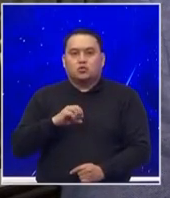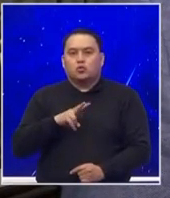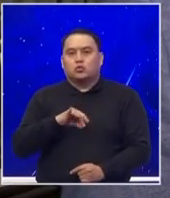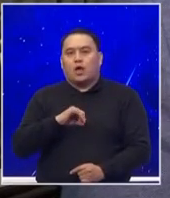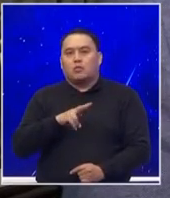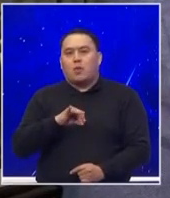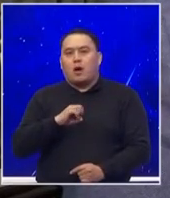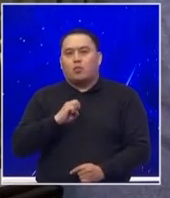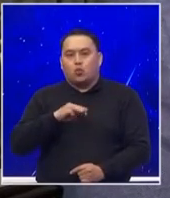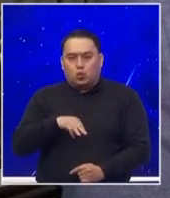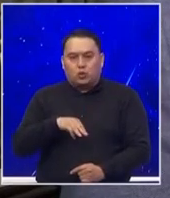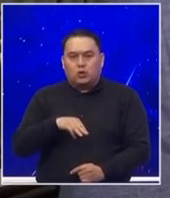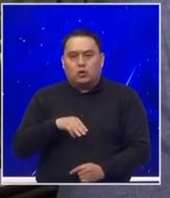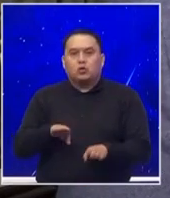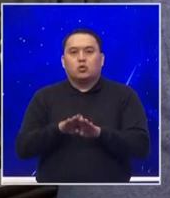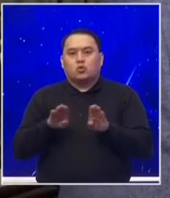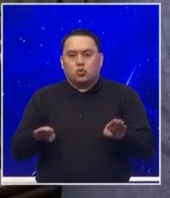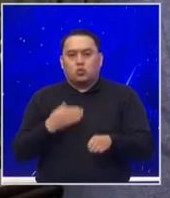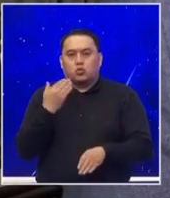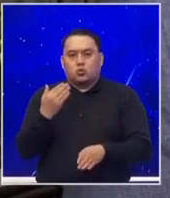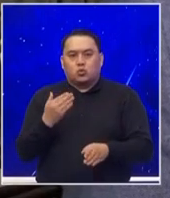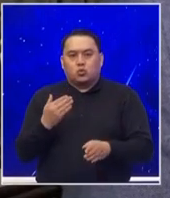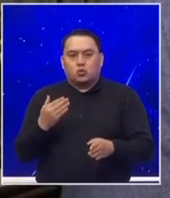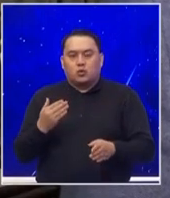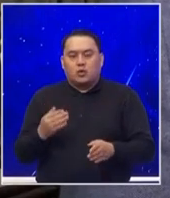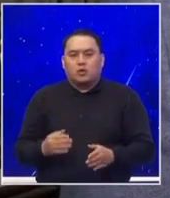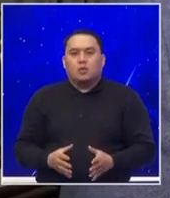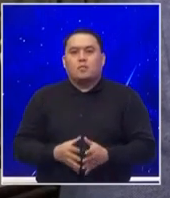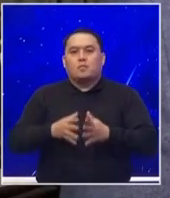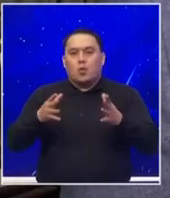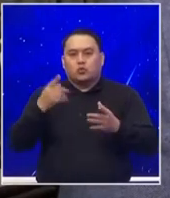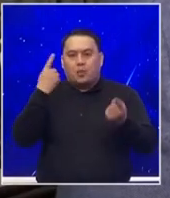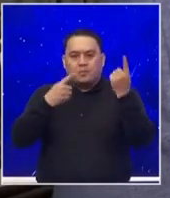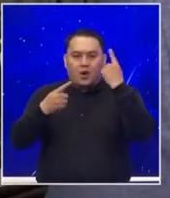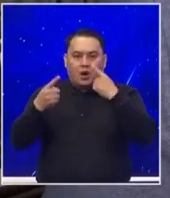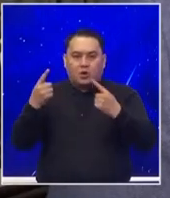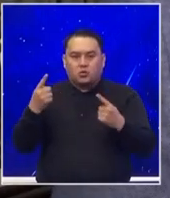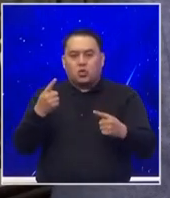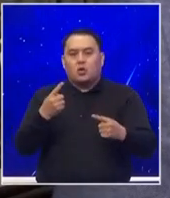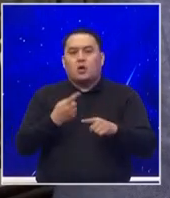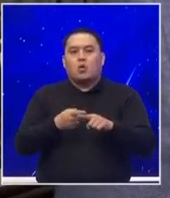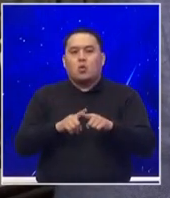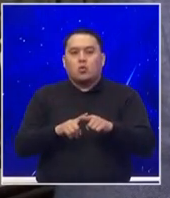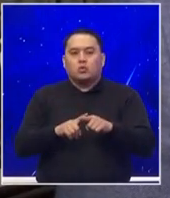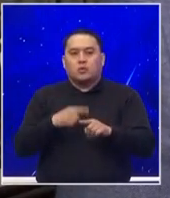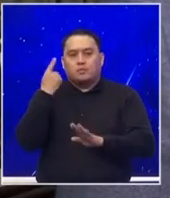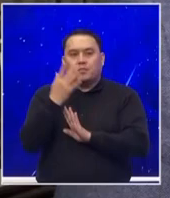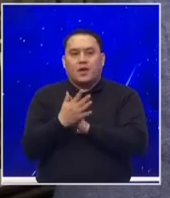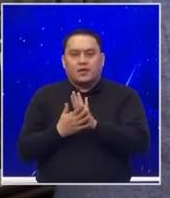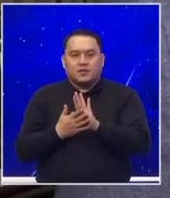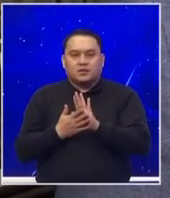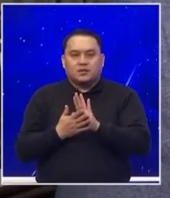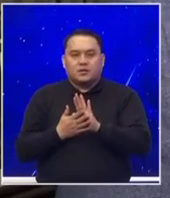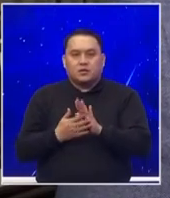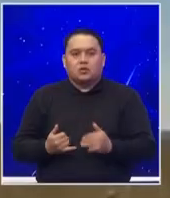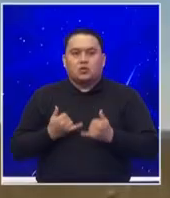деңгейге шығарса, сол деңгейді одан әрмен көтеріп, поэзияға интеллектуалдық поэзия деген ұғымды кіргізген